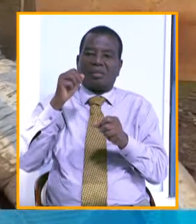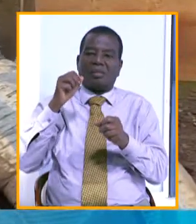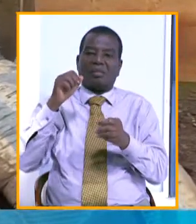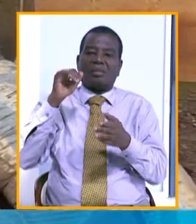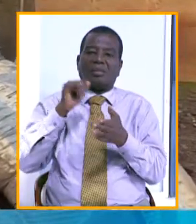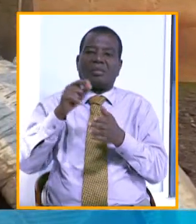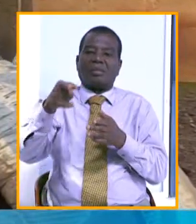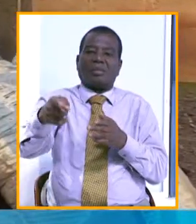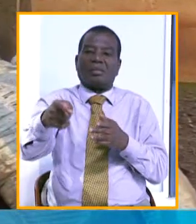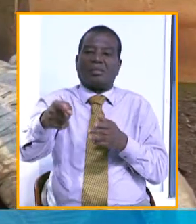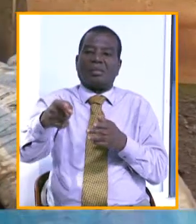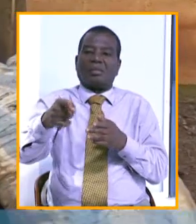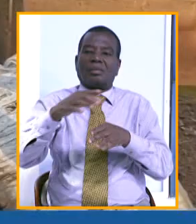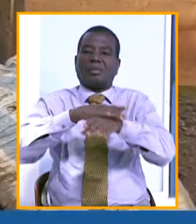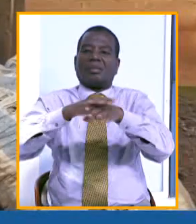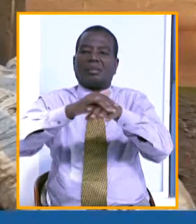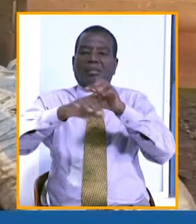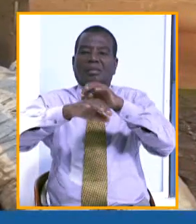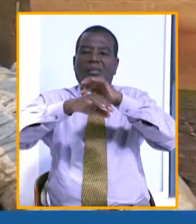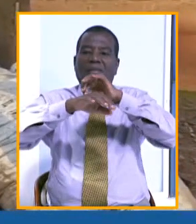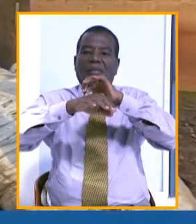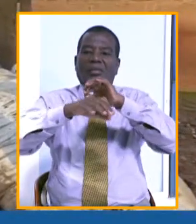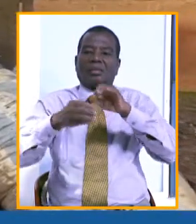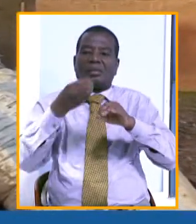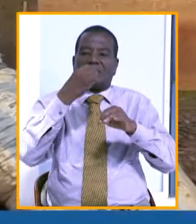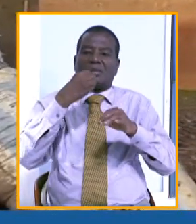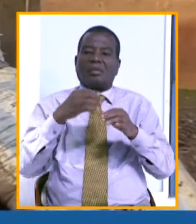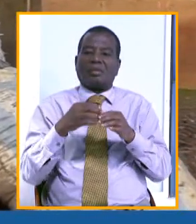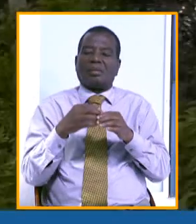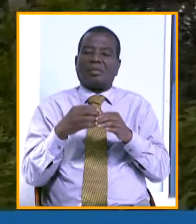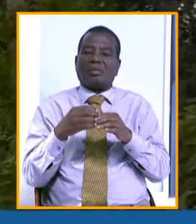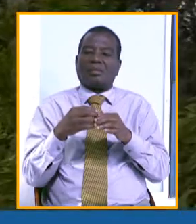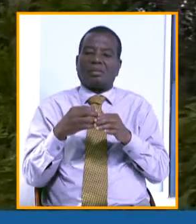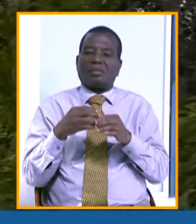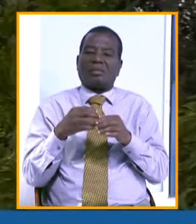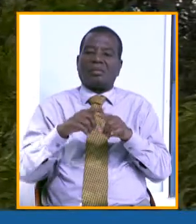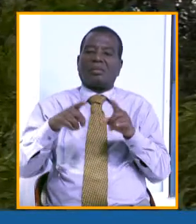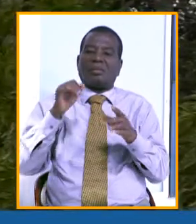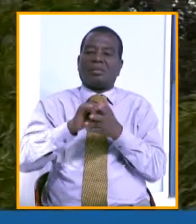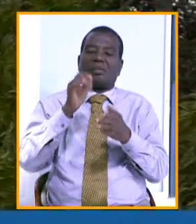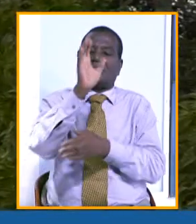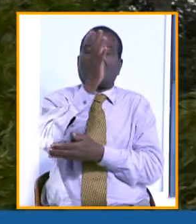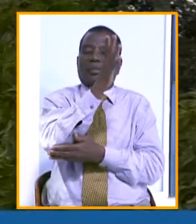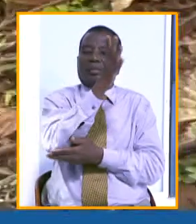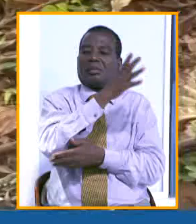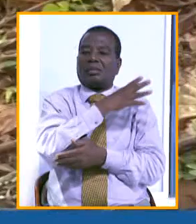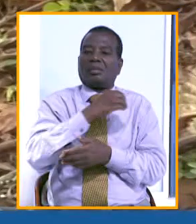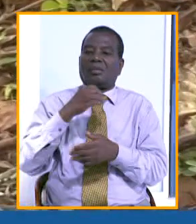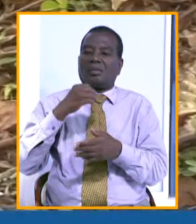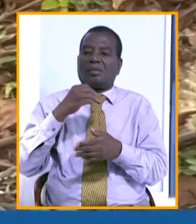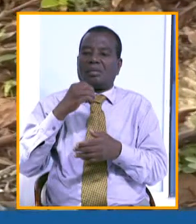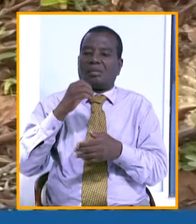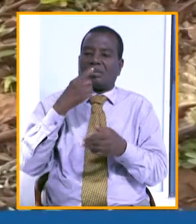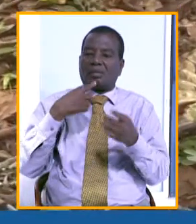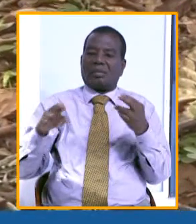Ça, c'est pour la peau, manger, voilà ça. Mais cet arbre et ses fruits aux multiples vertus